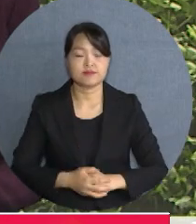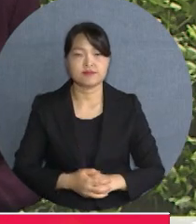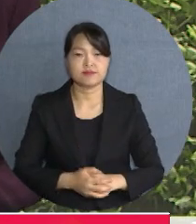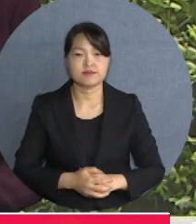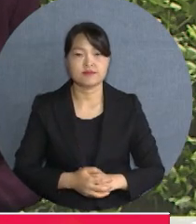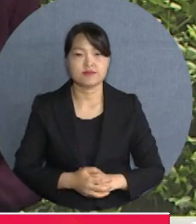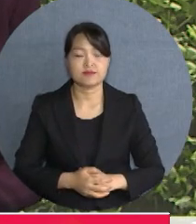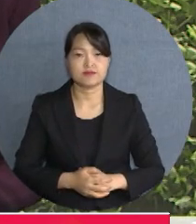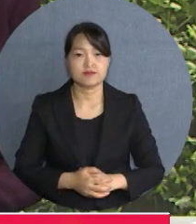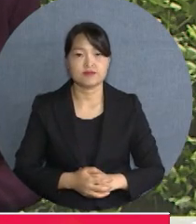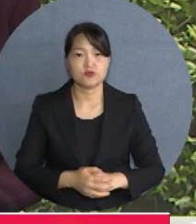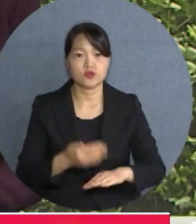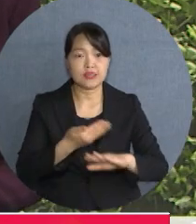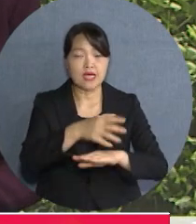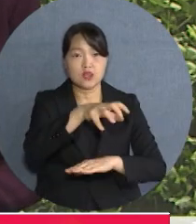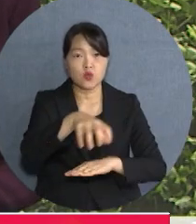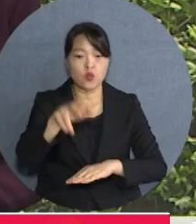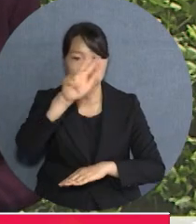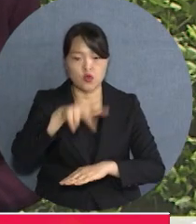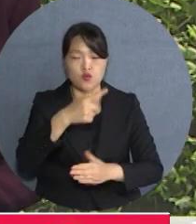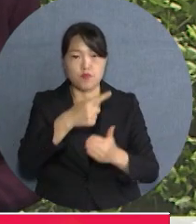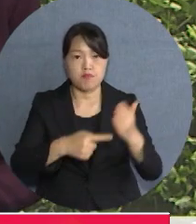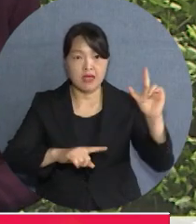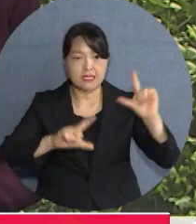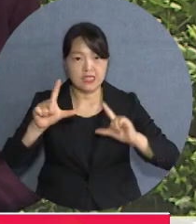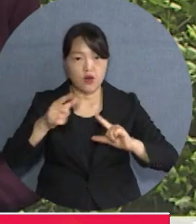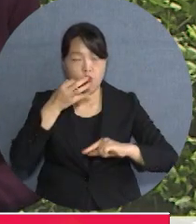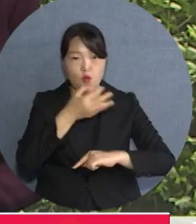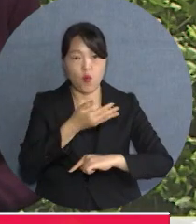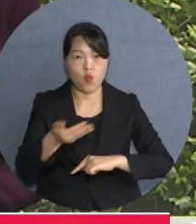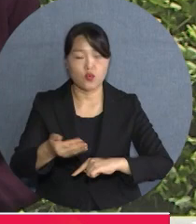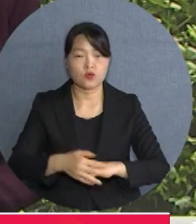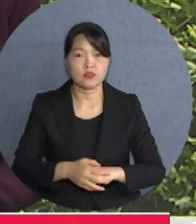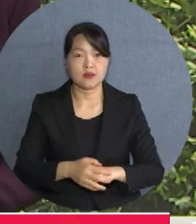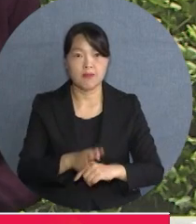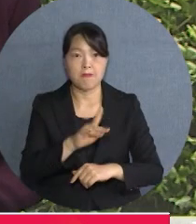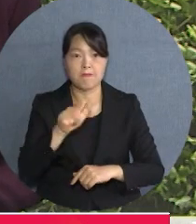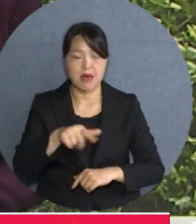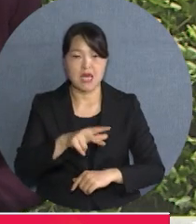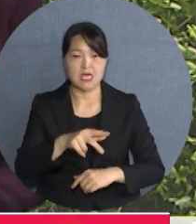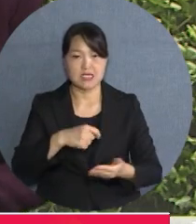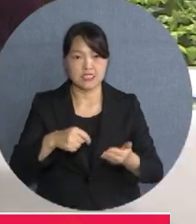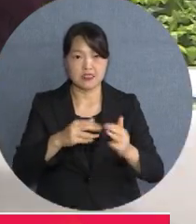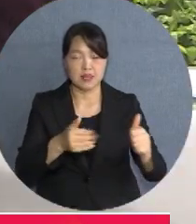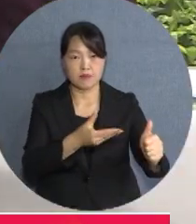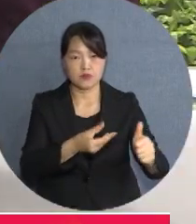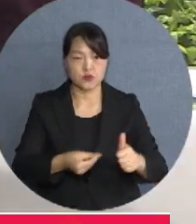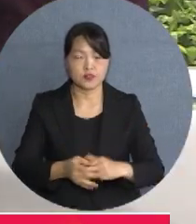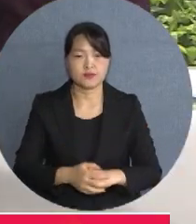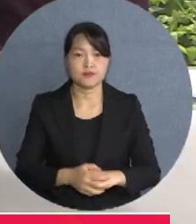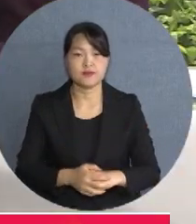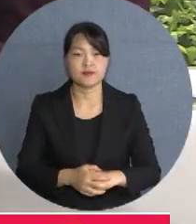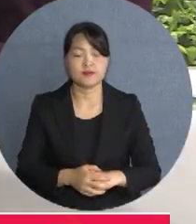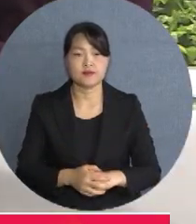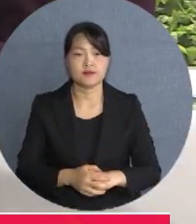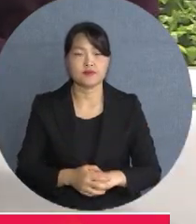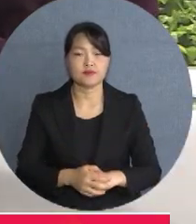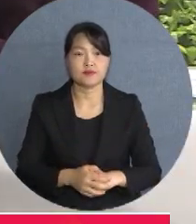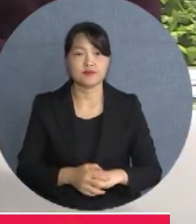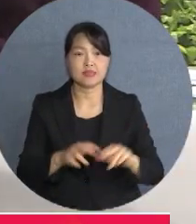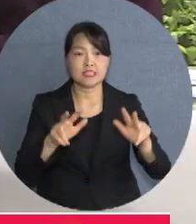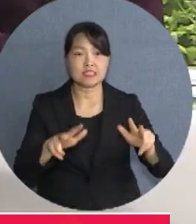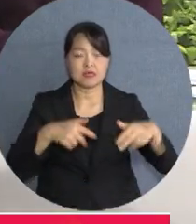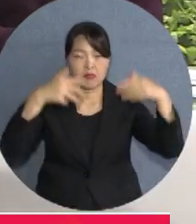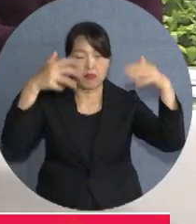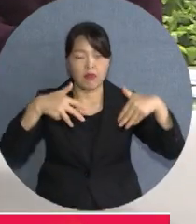네, 계속해서 취재 기자와 함께 전국 피해 상황 짚어보겠습니다. 스튜디오에 박근수 기자 나와 있습니다. 네, 박근수 기자. 네. 네, 지금